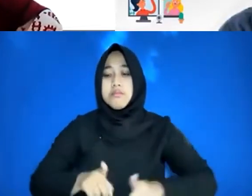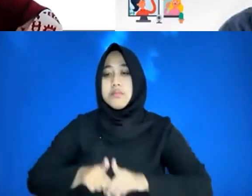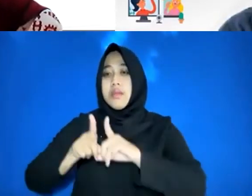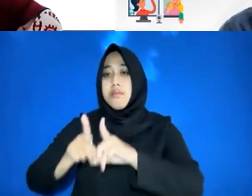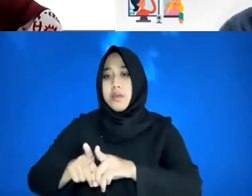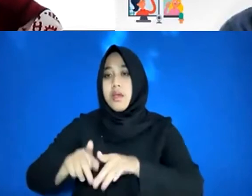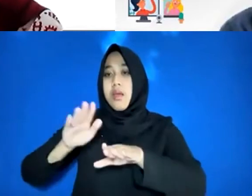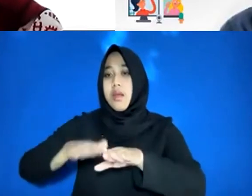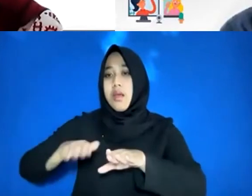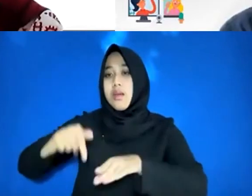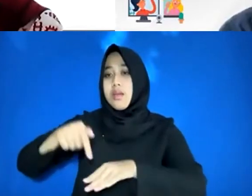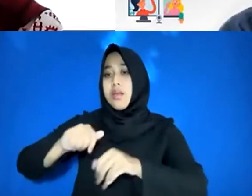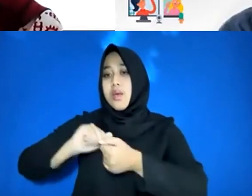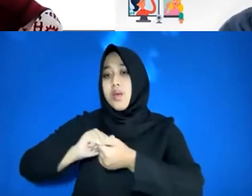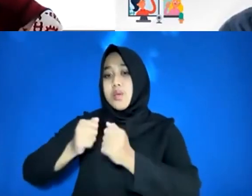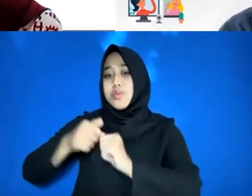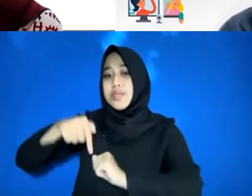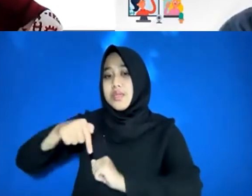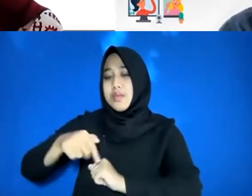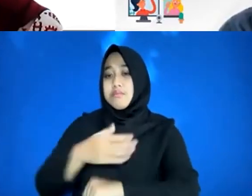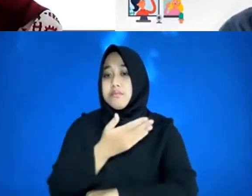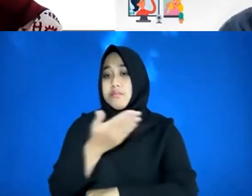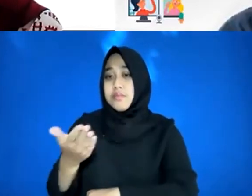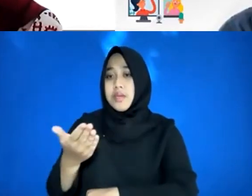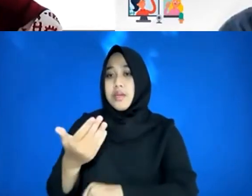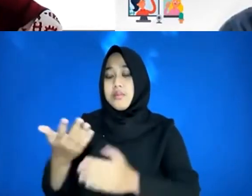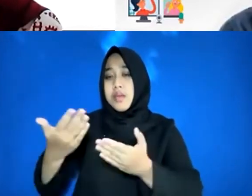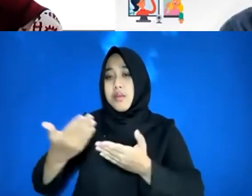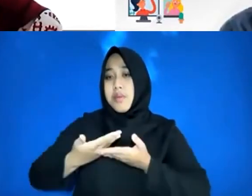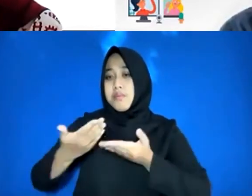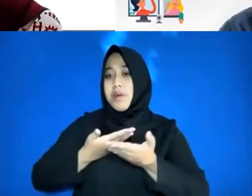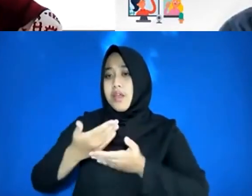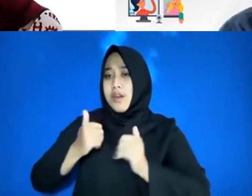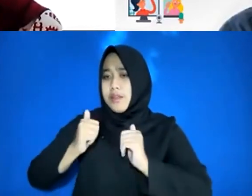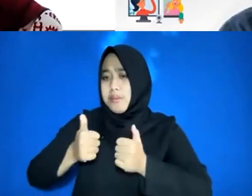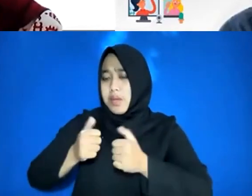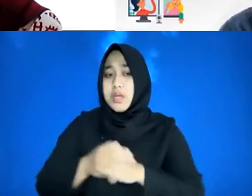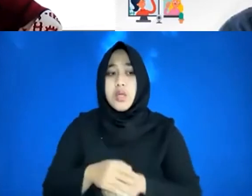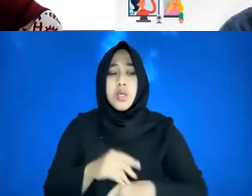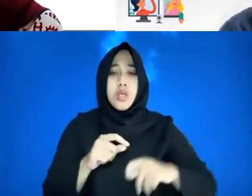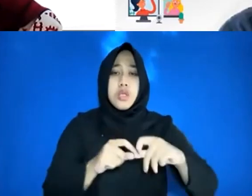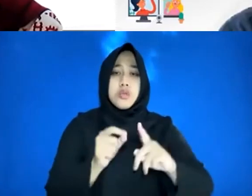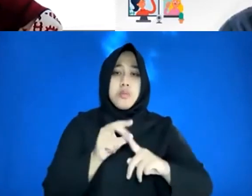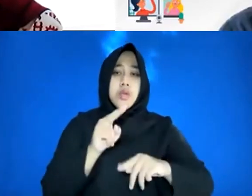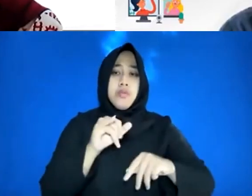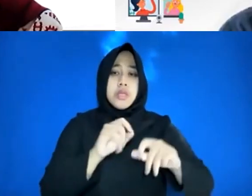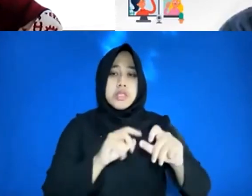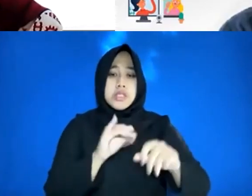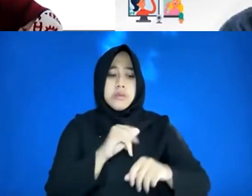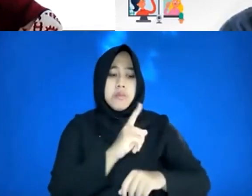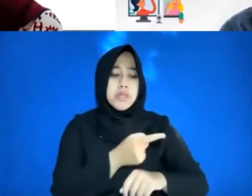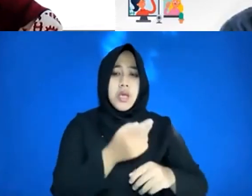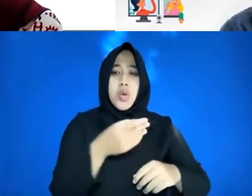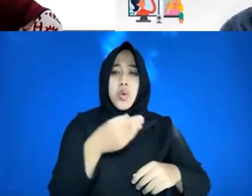teman-teman ketika pendampingan kasus itu mereka dapat pelayanan terbaik karena supervisi itu memastikan kualitas layanan